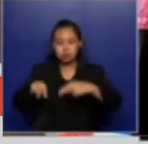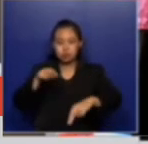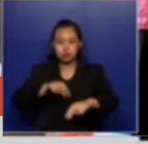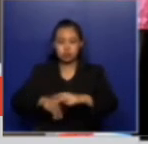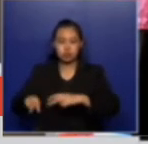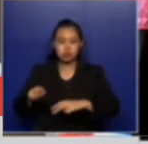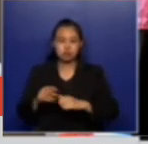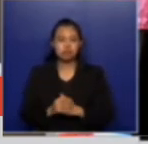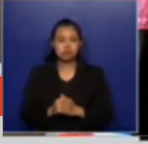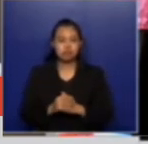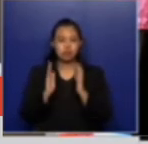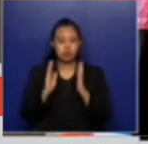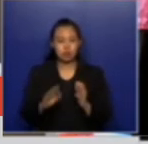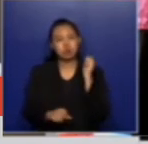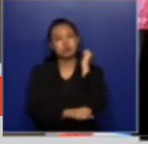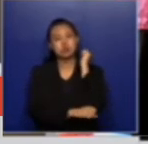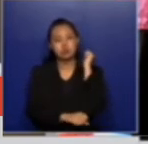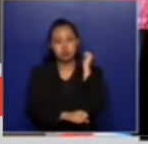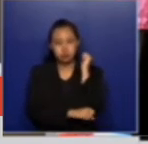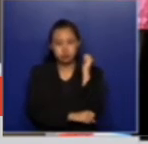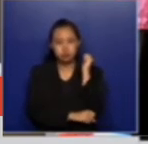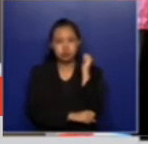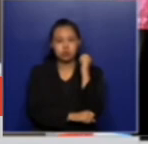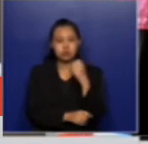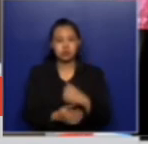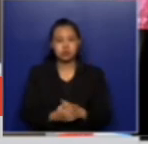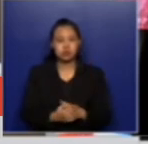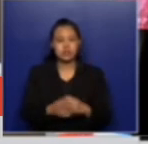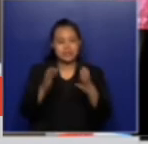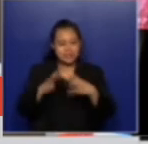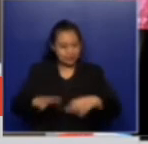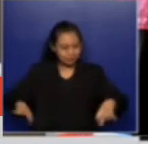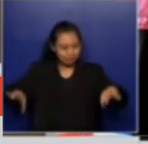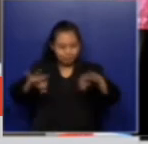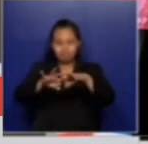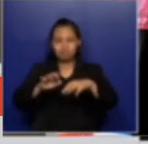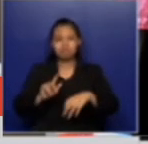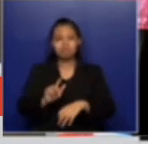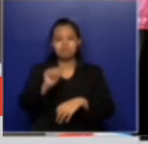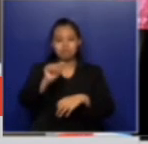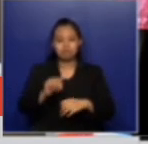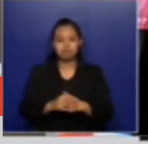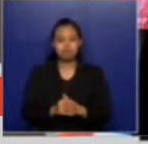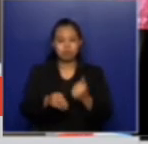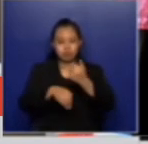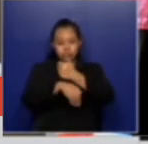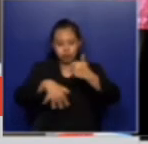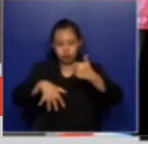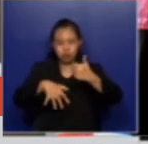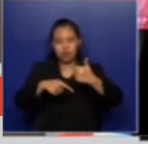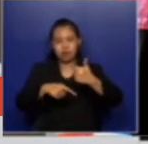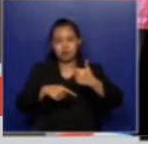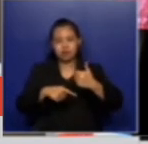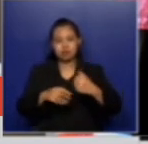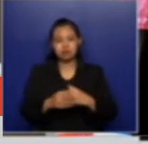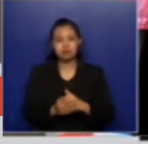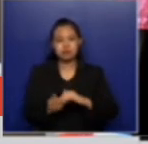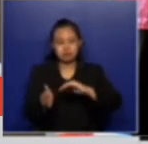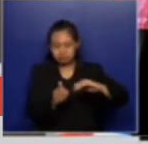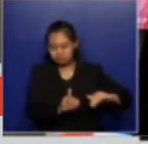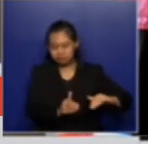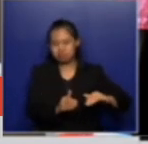กับคนยากคนจนเป็นประการสำคัญก่อนครับไอ้โครงสร้างใหญ่ๆเนี่ยเก็บไว้บ้าง